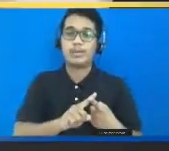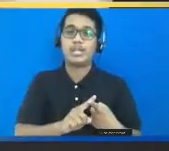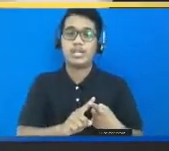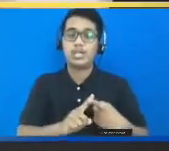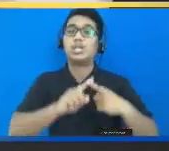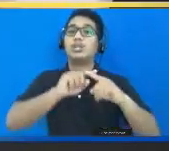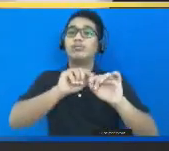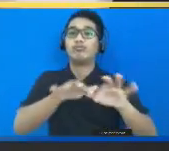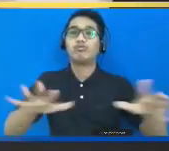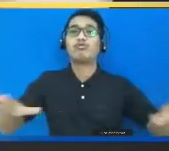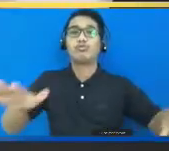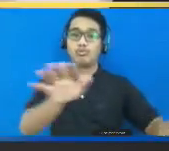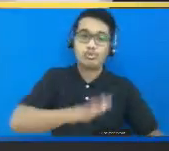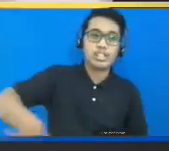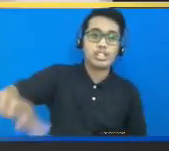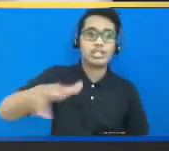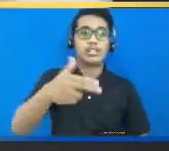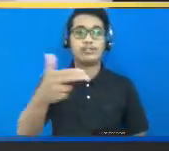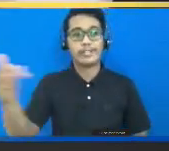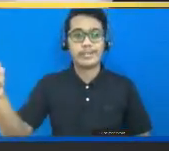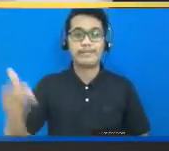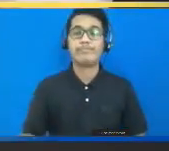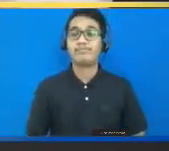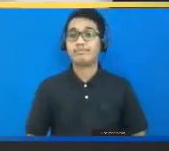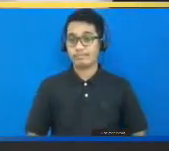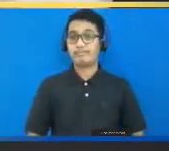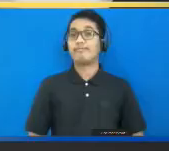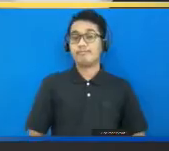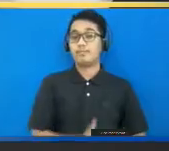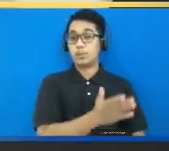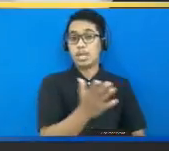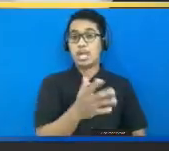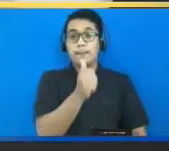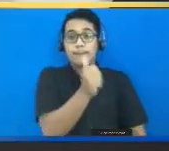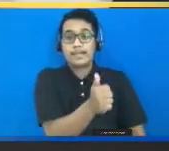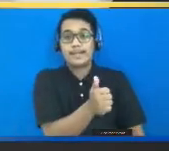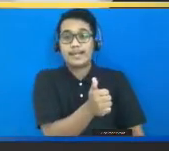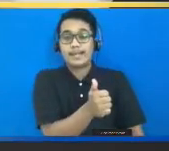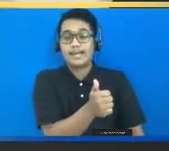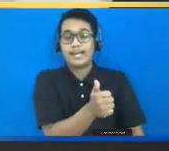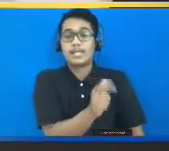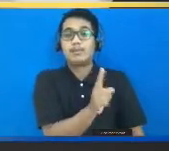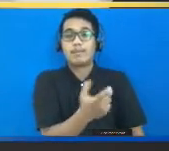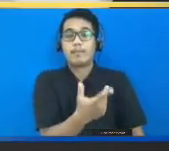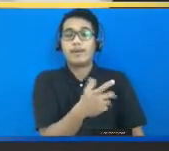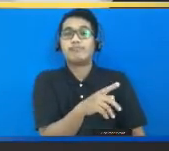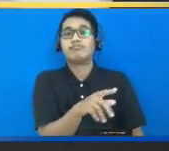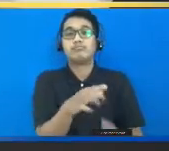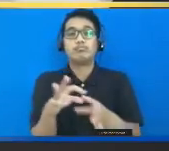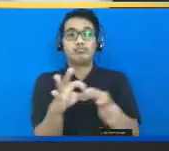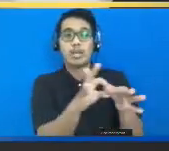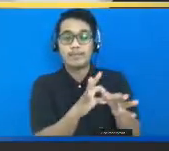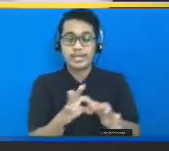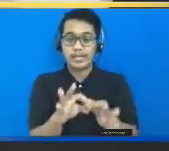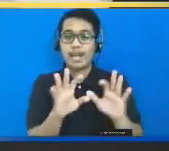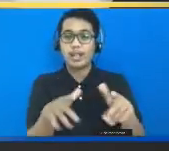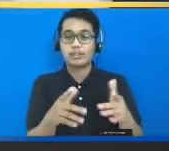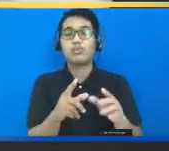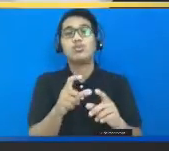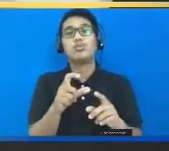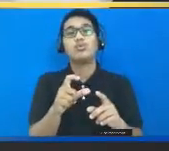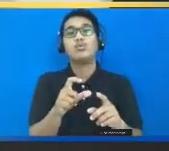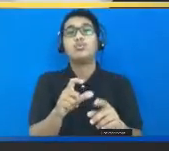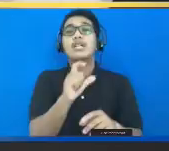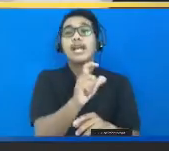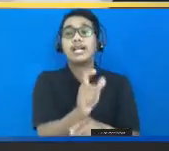travea desain Indonesia jadi dengan begitu mereka ya bisa juga gitu karena beberapa channel atau mungkin cara mereka untuk